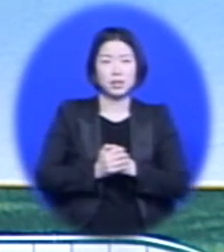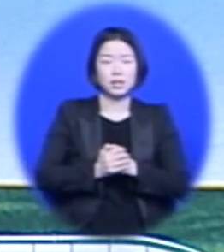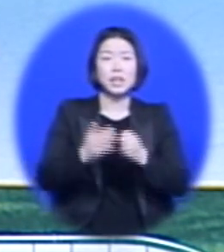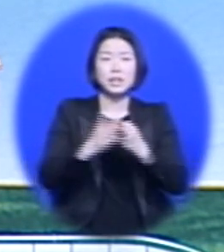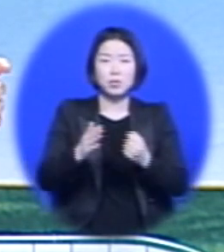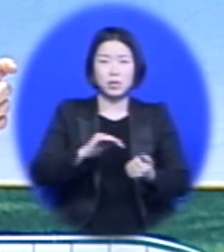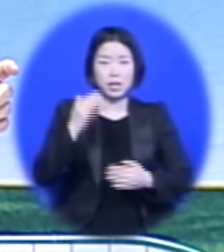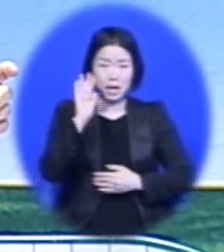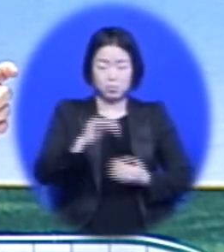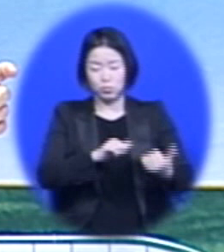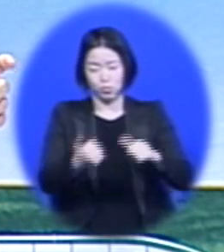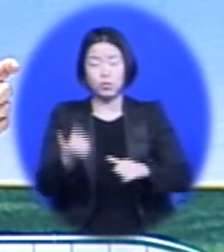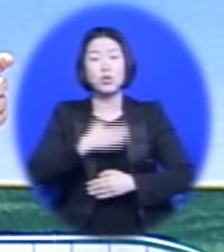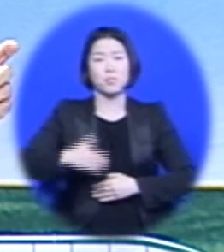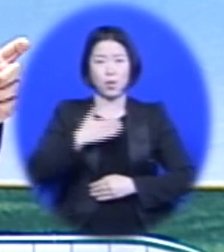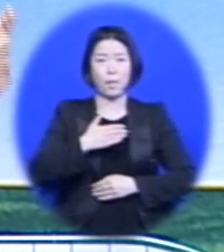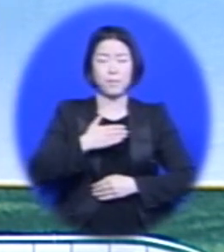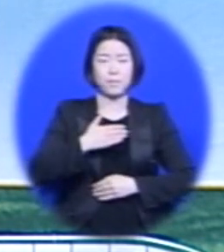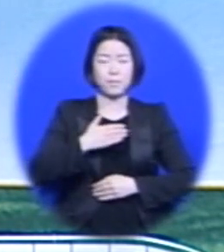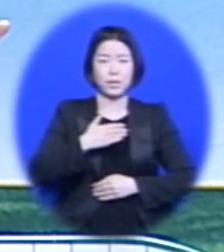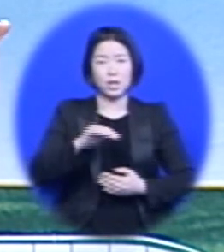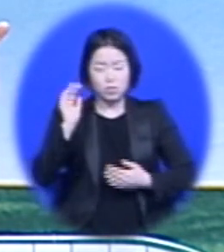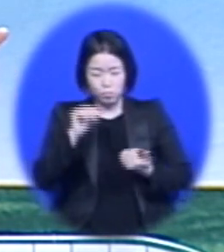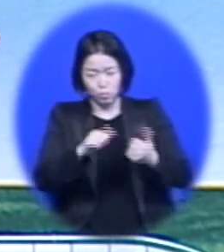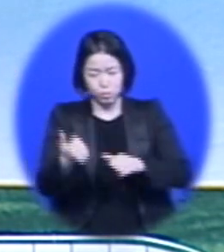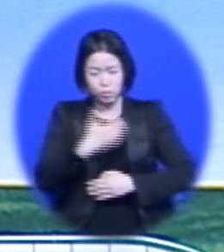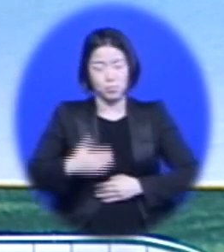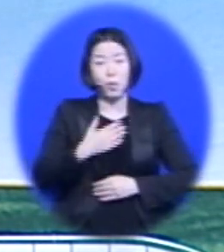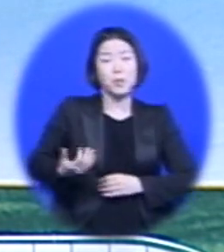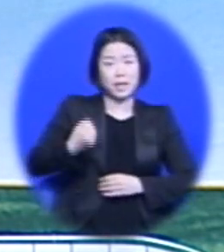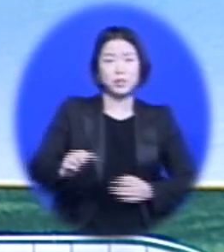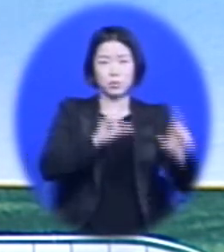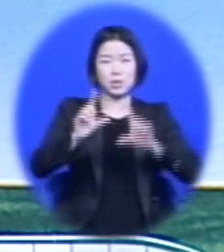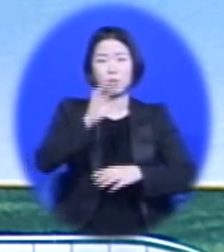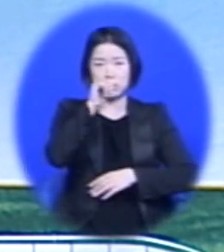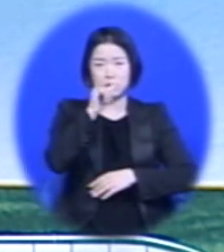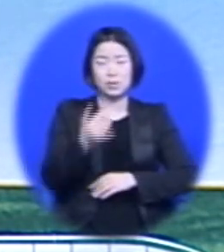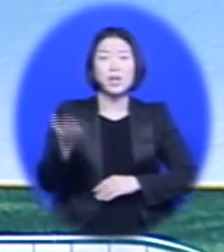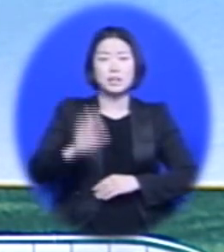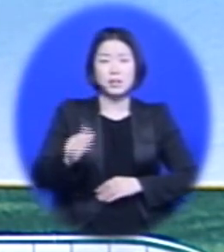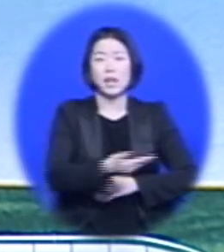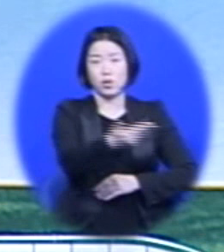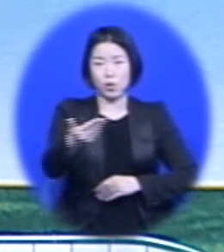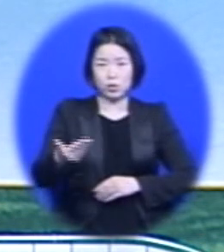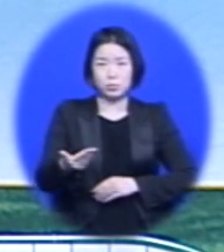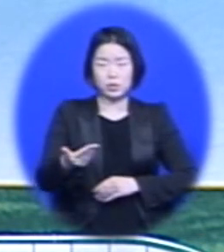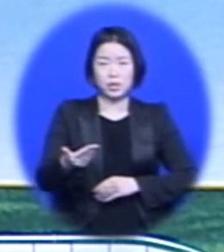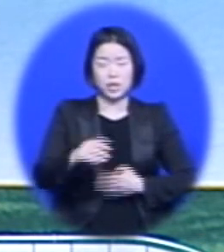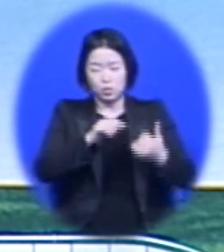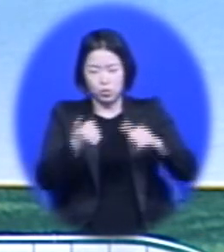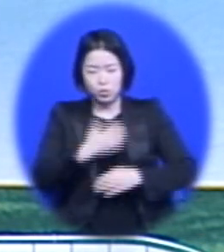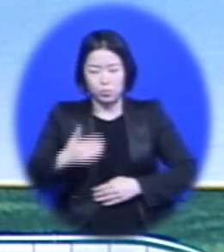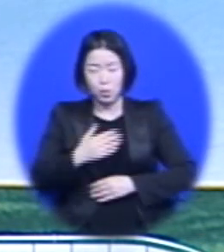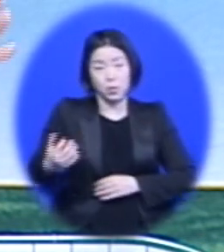그래서 죽을 몸이라고 한 거예요. 우리는 이 죽을 몸을 가지고 사는 겁니다. 그러나 여러분, 여러분이 죽을 몸을 가지고